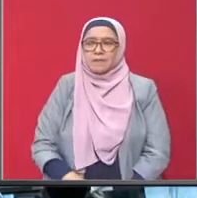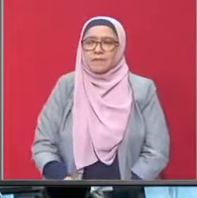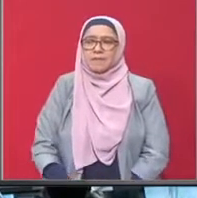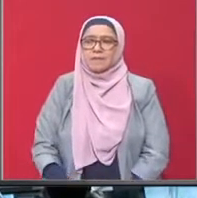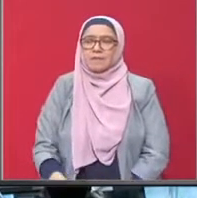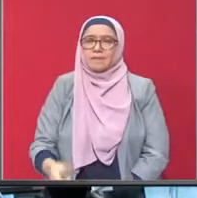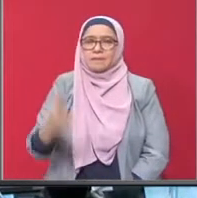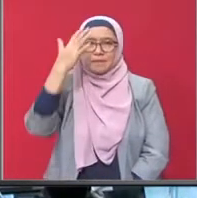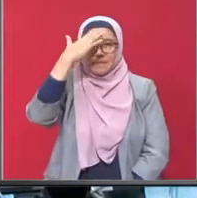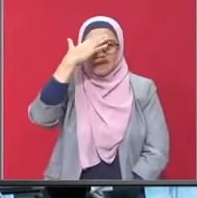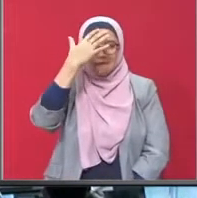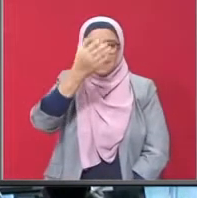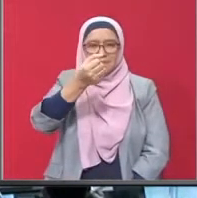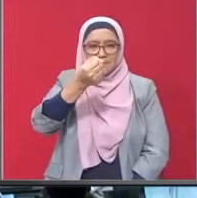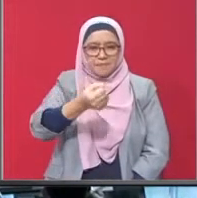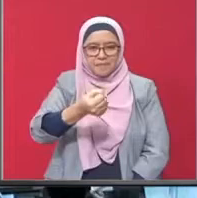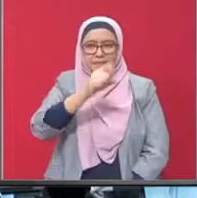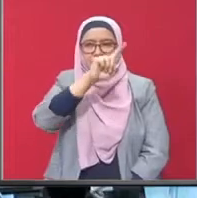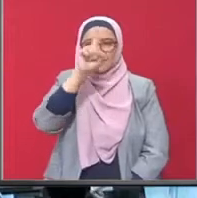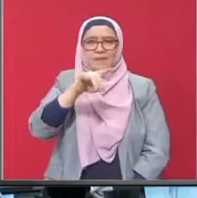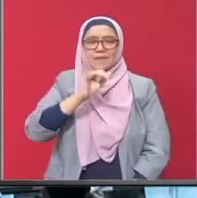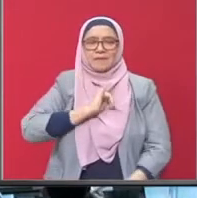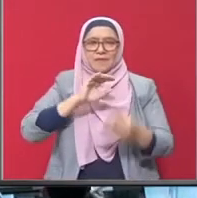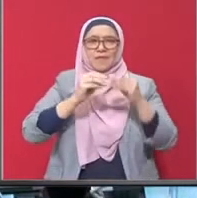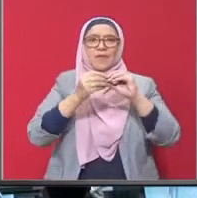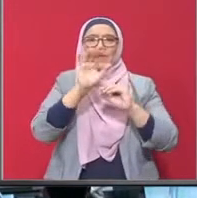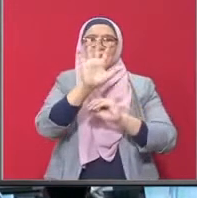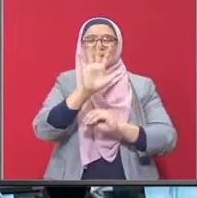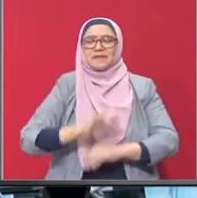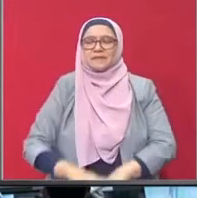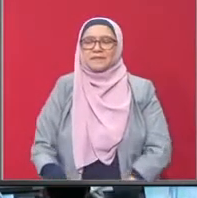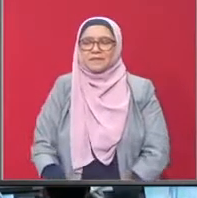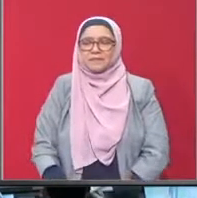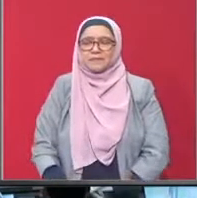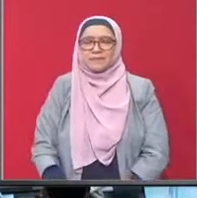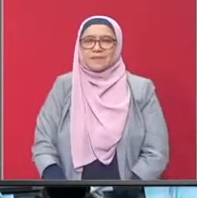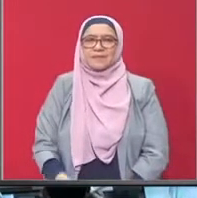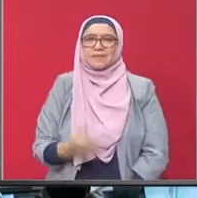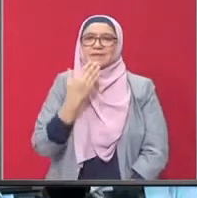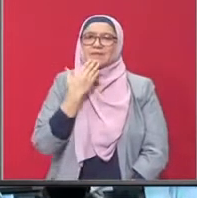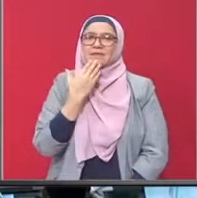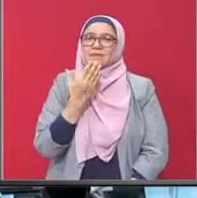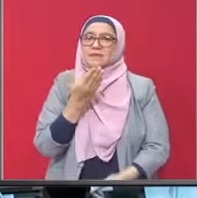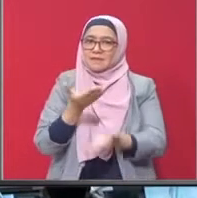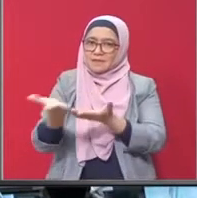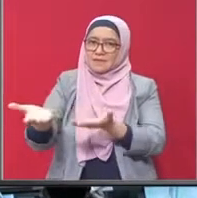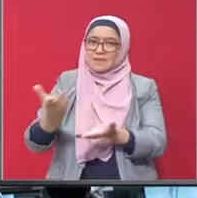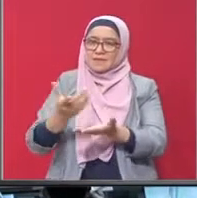waalaikum warahmatullah wabarakatuh salam saya nomor 5 sedangkan Imam